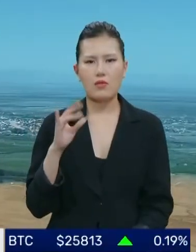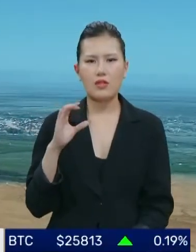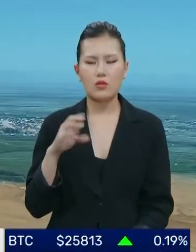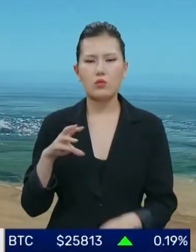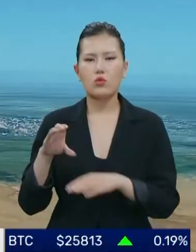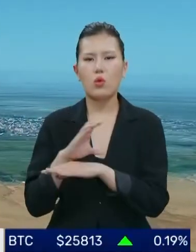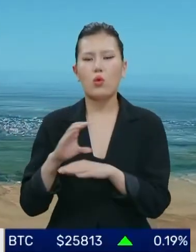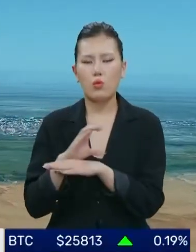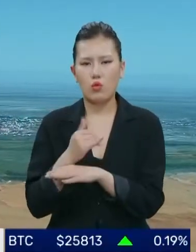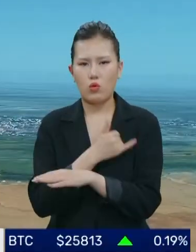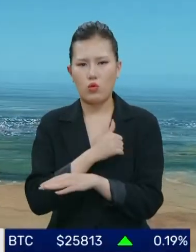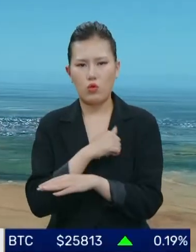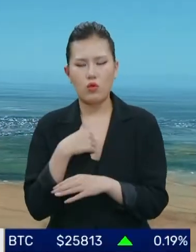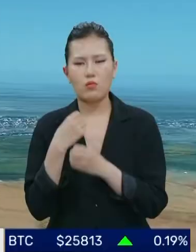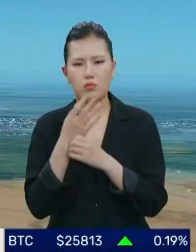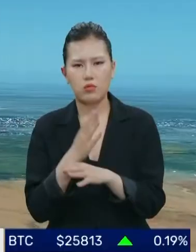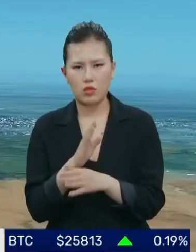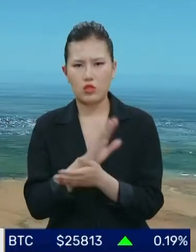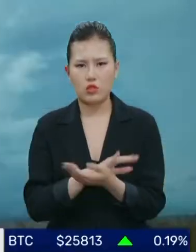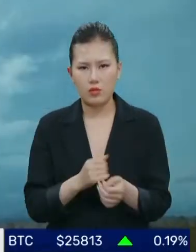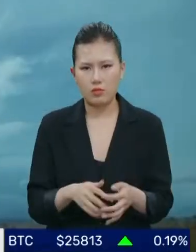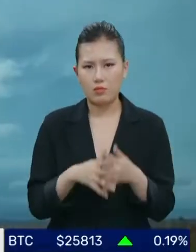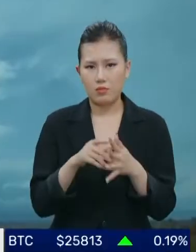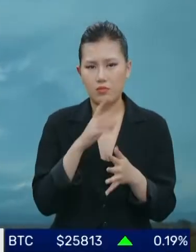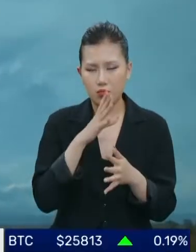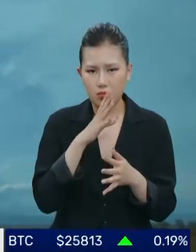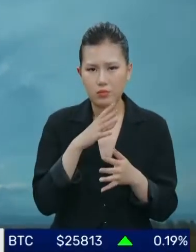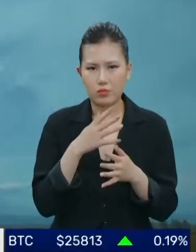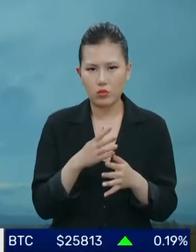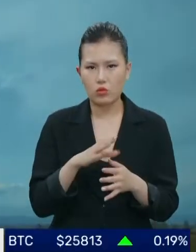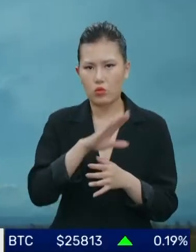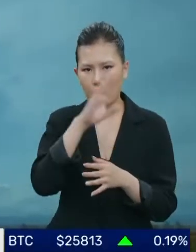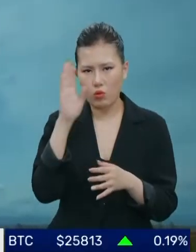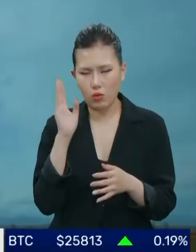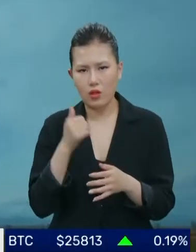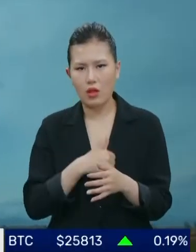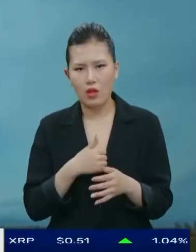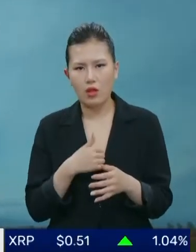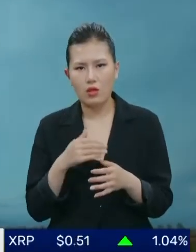тодорхойлсон байна. Мөн шинээр барилга байшин барихад дулаан, цахилгаан хангамж хангалттай байгааг хэллээ.